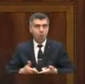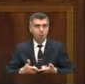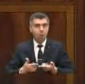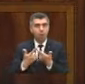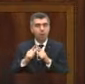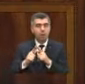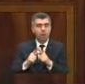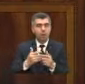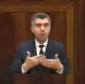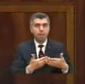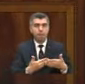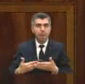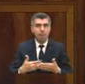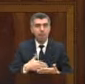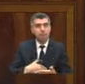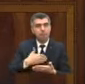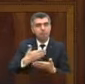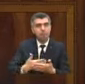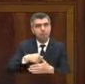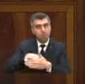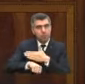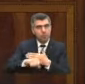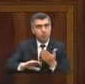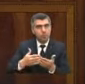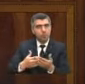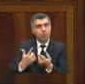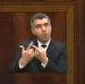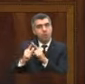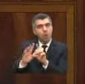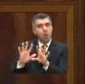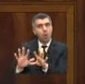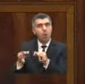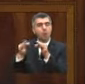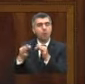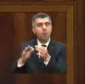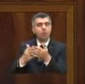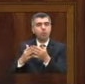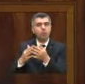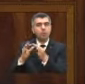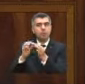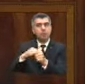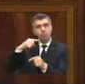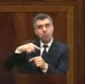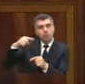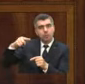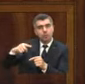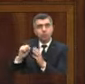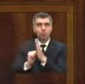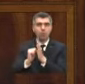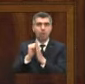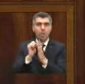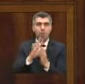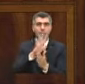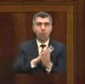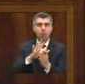وصحة الأمهات عند الإنجاب، وكلها مؤشرات تحسنت بالطراز قبل أن